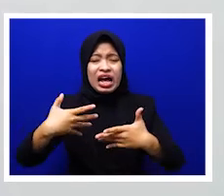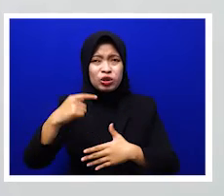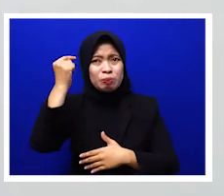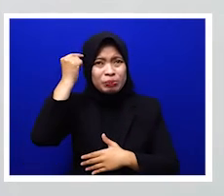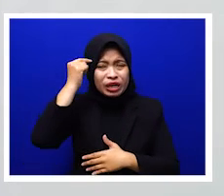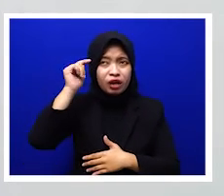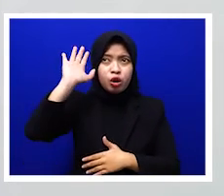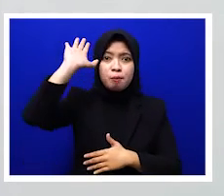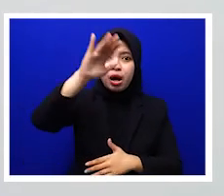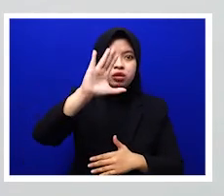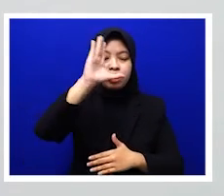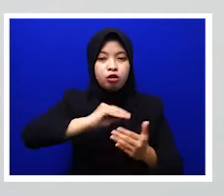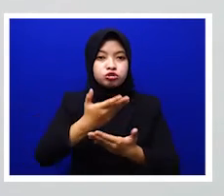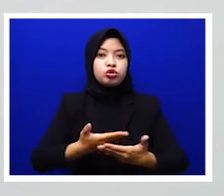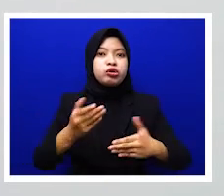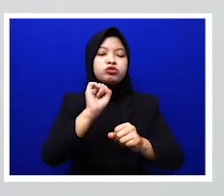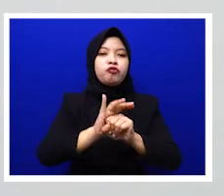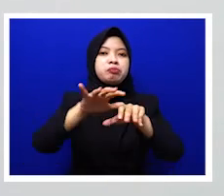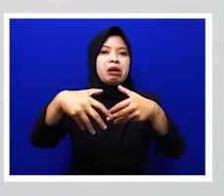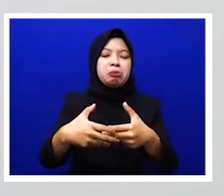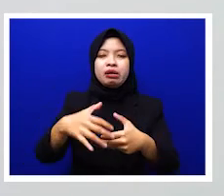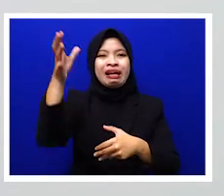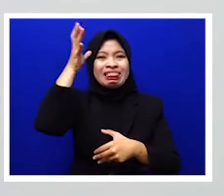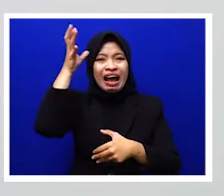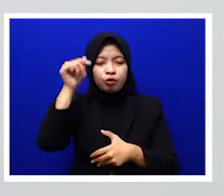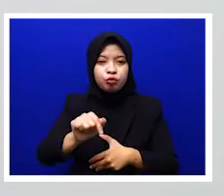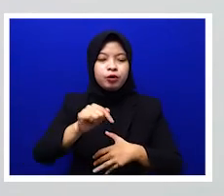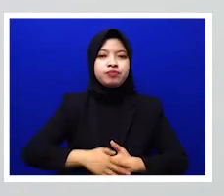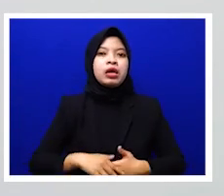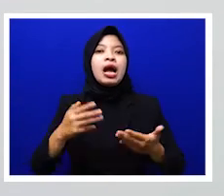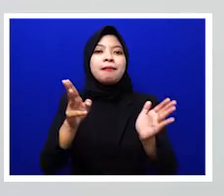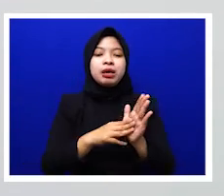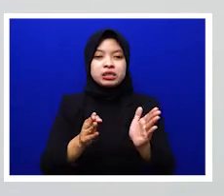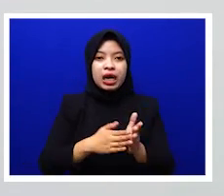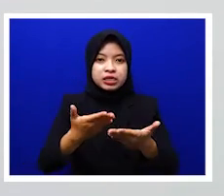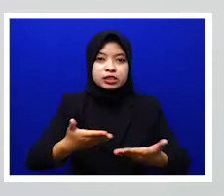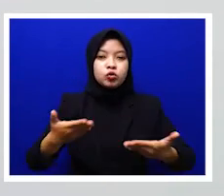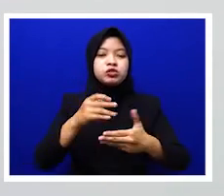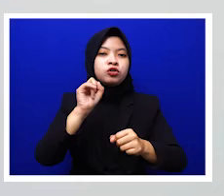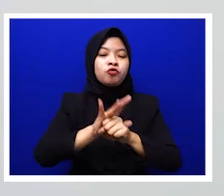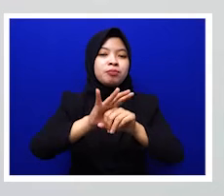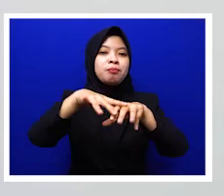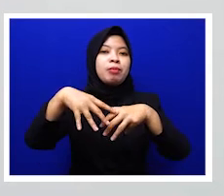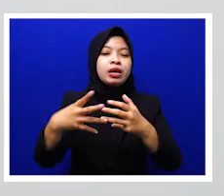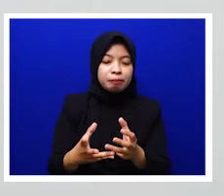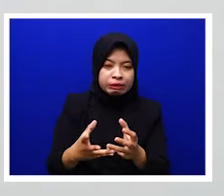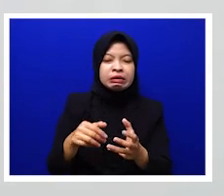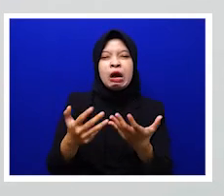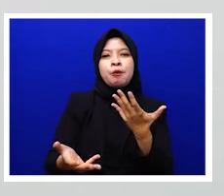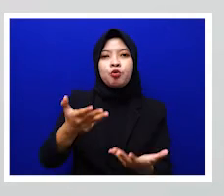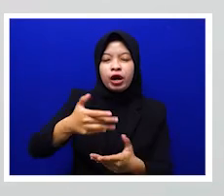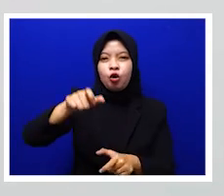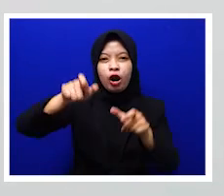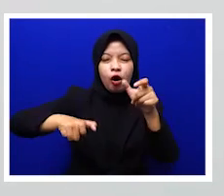memprediksi datangnya pandemi COVID-19, gitu ya. Jadi kalau tentang masalah pandemi sendiri, tentu banyak orang,